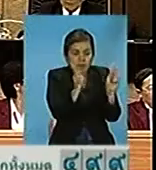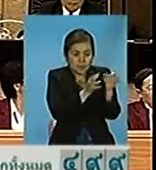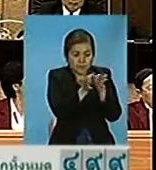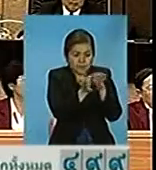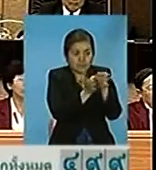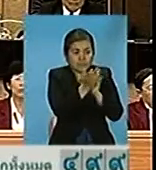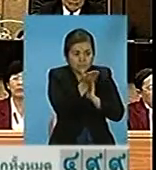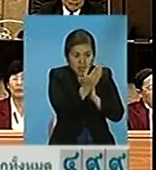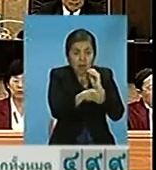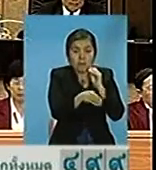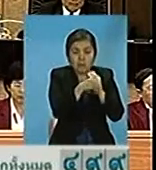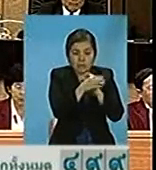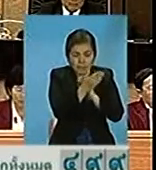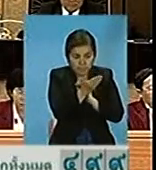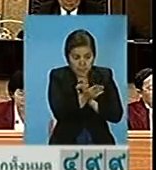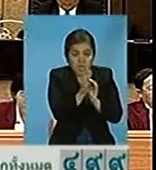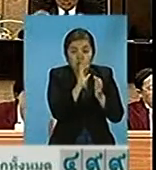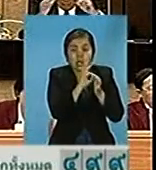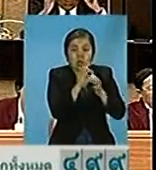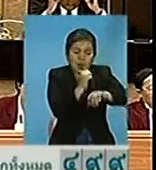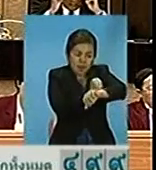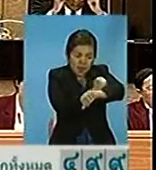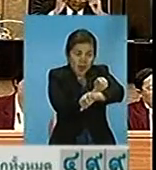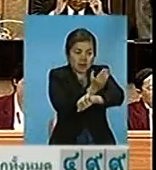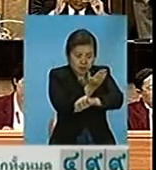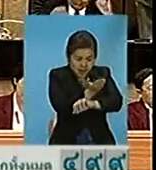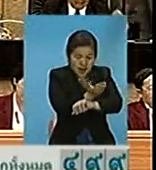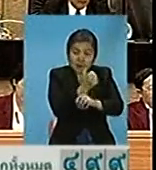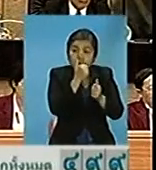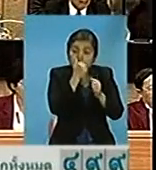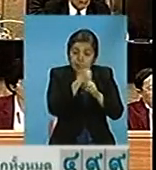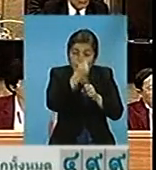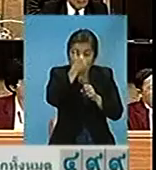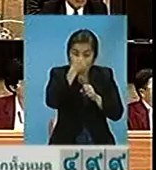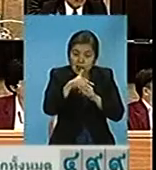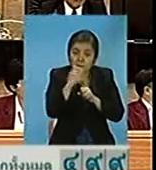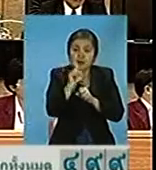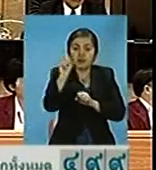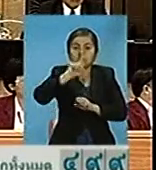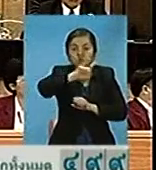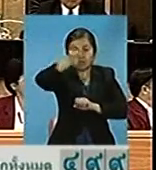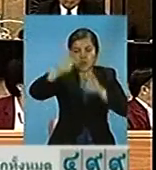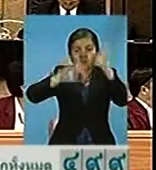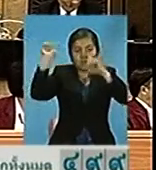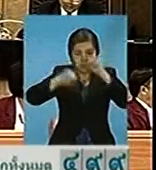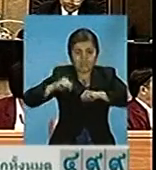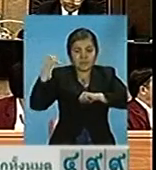ท่านขอเติมเรื่องเกี่ยวกับพวกแรงงานนี่แหละได้ไม่ได้ถ้าไม่ได้ก็ขอมติที่ประชุมท่านเชิญ